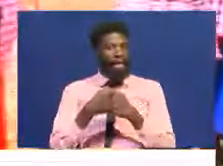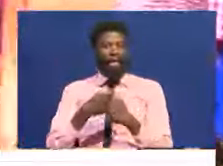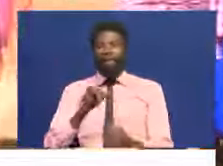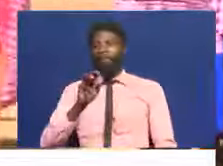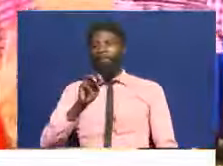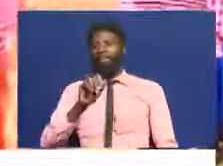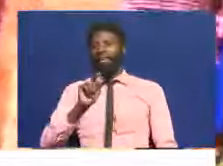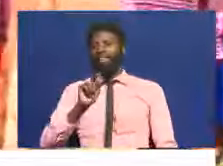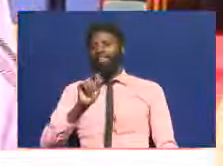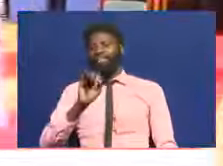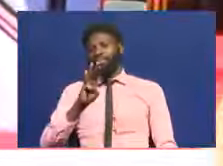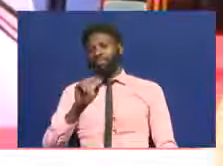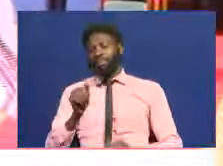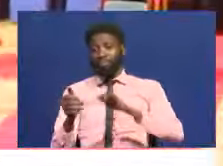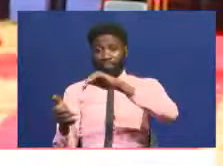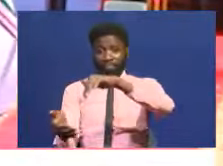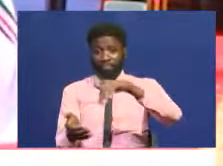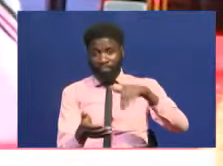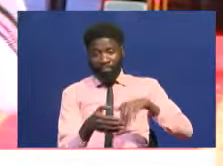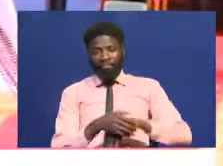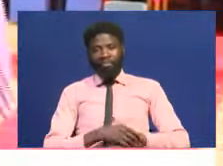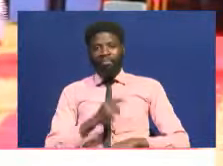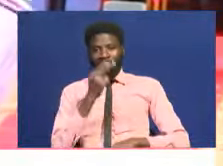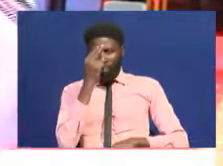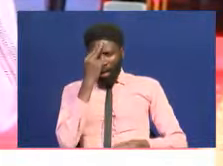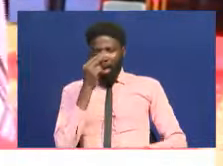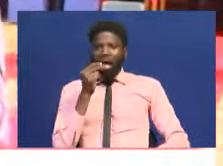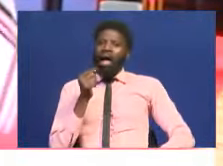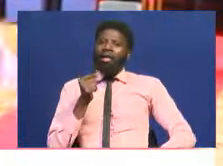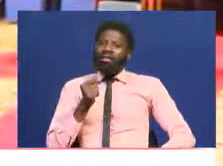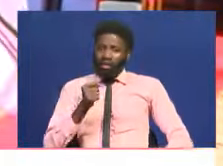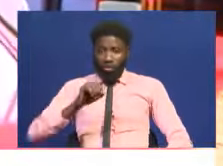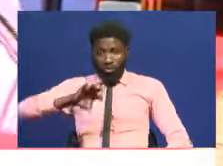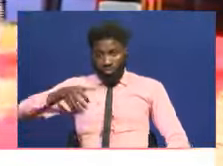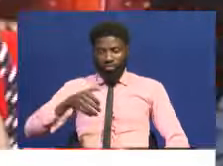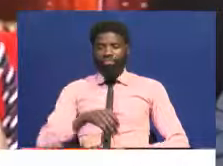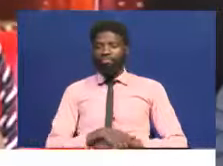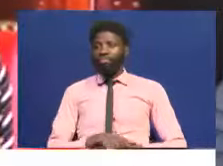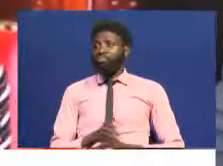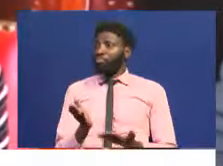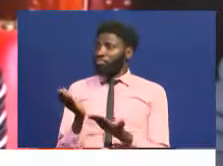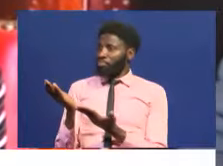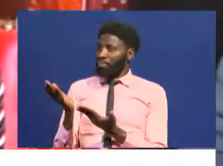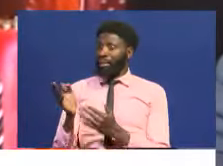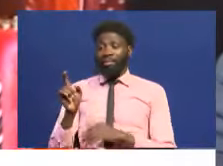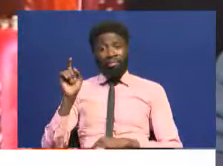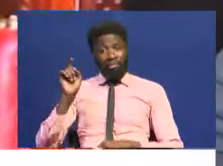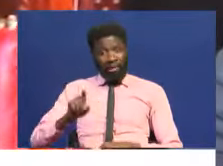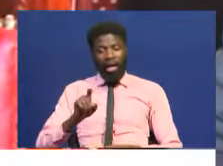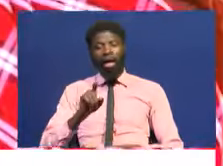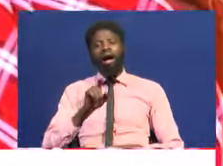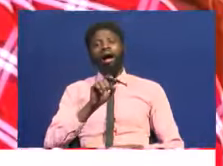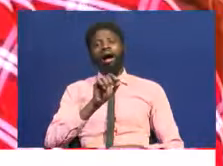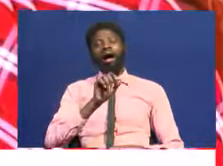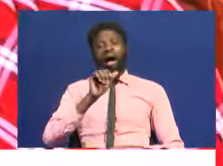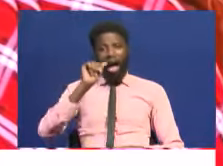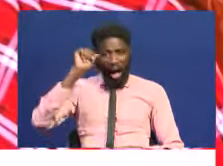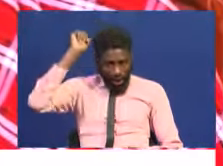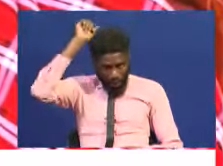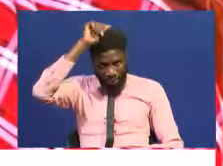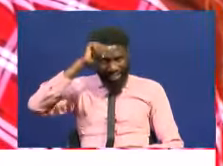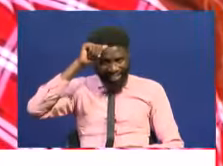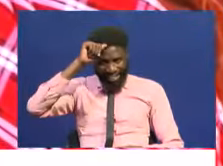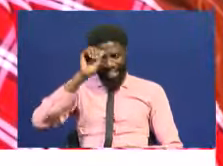Katika kaunti ya Kajiado, mito ya kuhamishia serikali ya kaunti hiyo usimamizi wa mbuga ya wanyamapori ya Amboseli